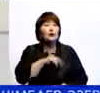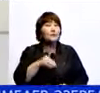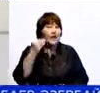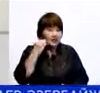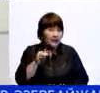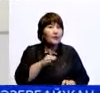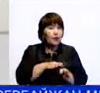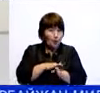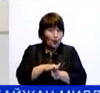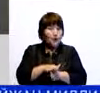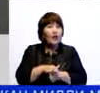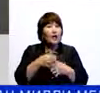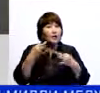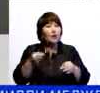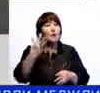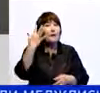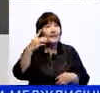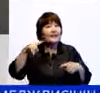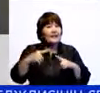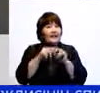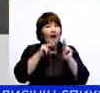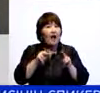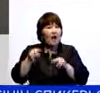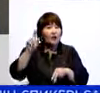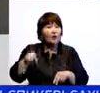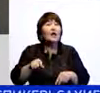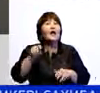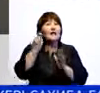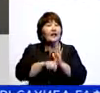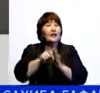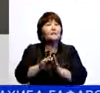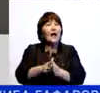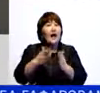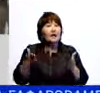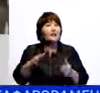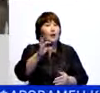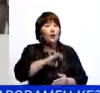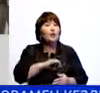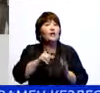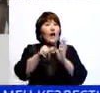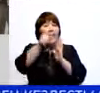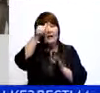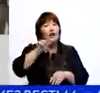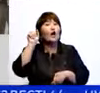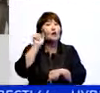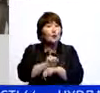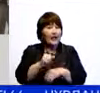сапасыз орындалуына жол берген 5 техникалық қадағалаушыға сарапшы аттестатының қолданысы 6 айға